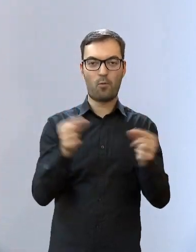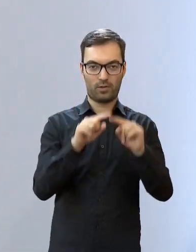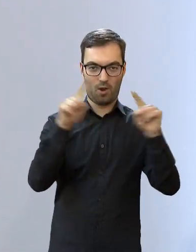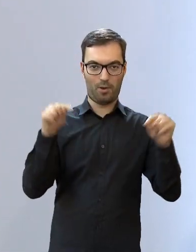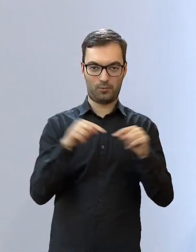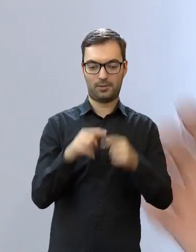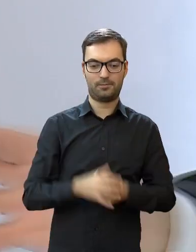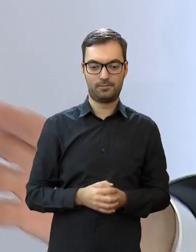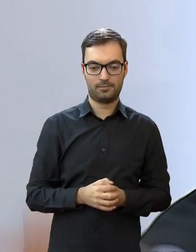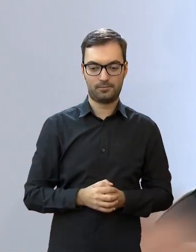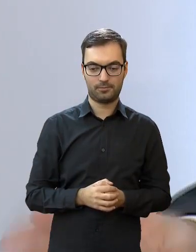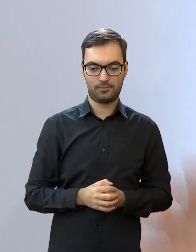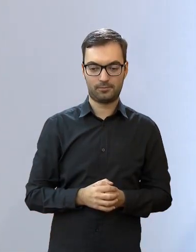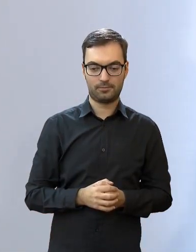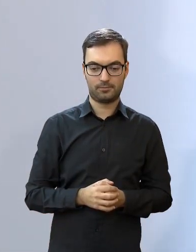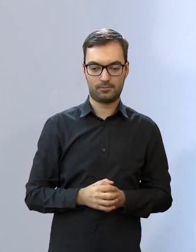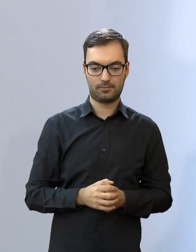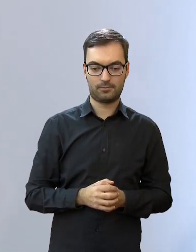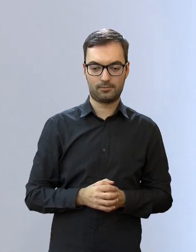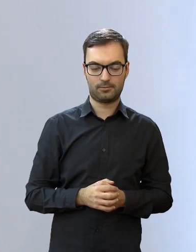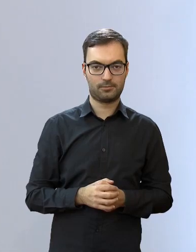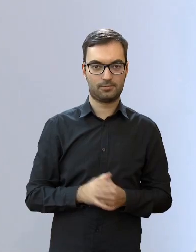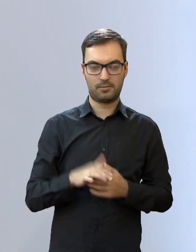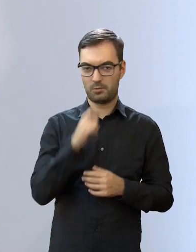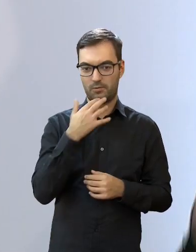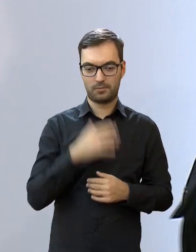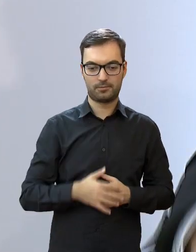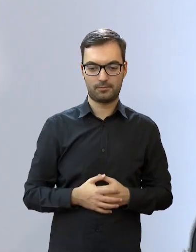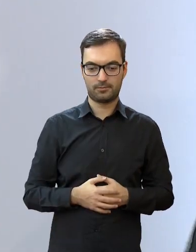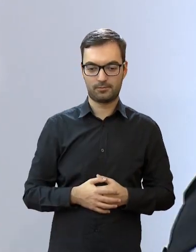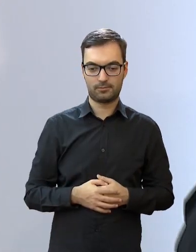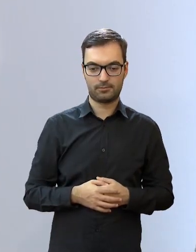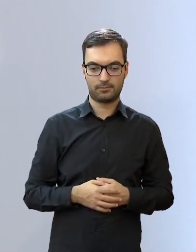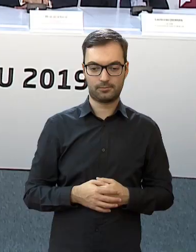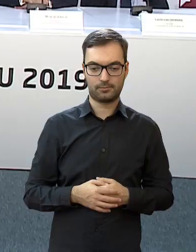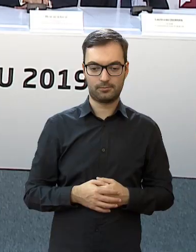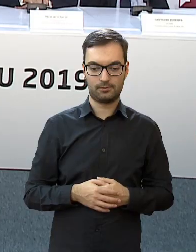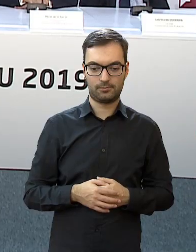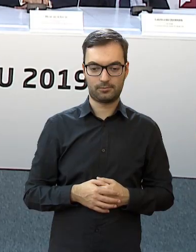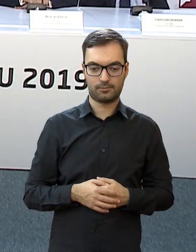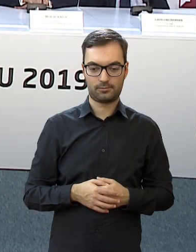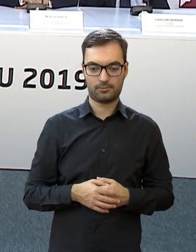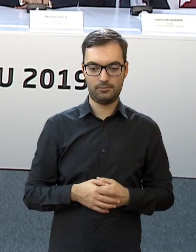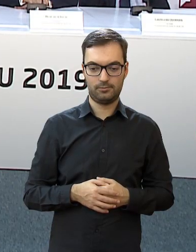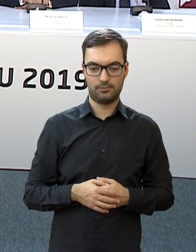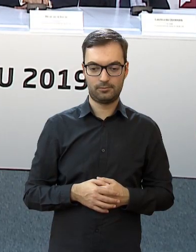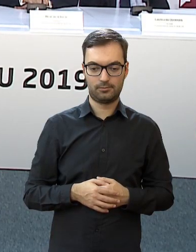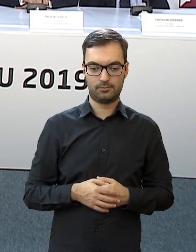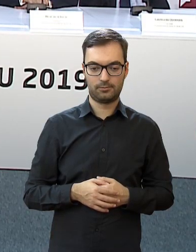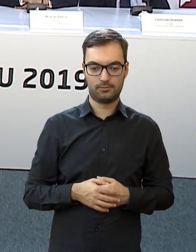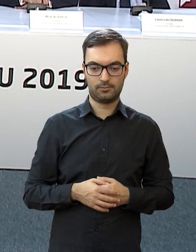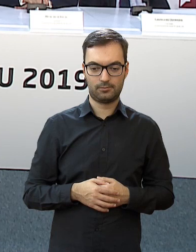tak. To był wzór, komitet dał, musieliśmy się tak utrudnić. Jeżeli się... Była powierzchnia określona tego wzoru, bo tam powierzchnia...